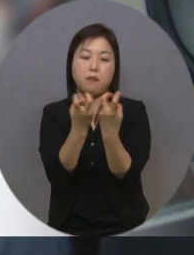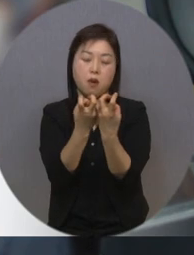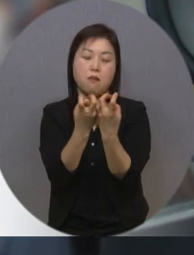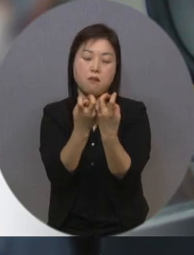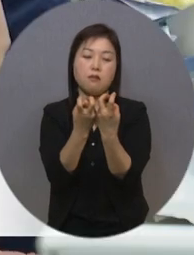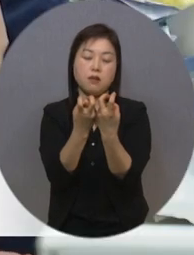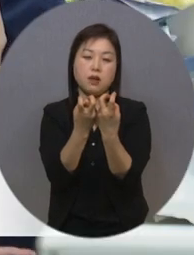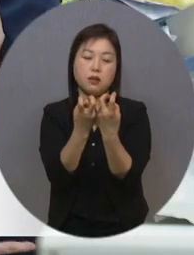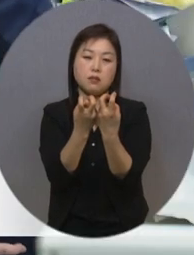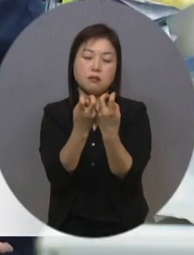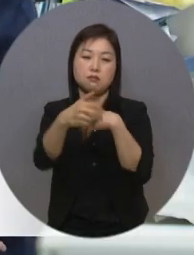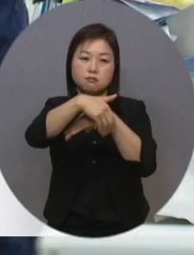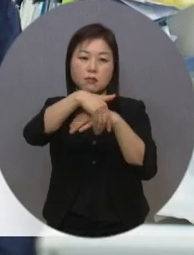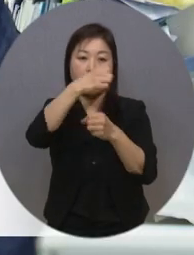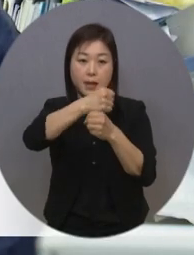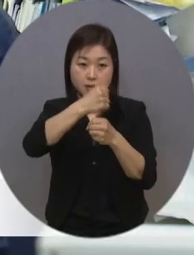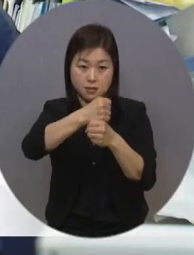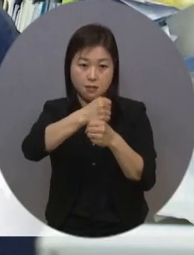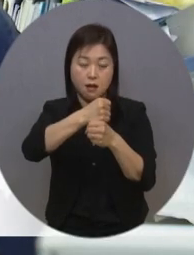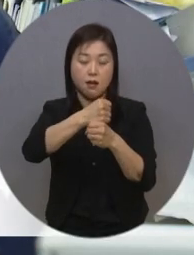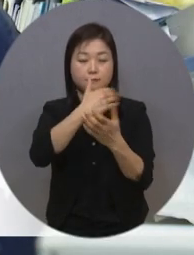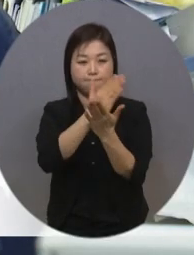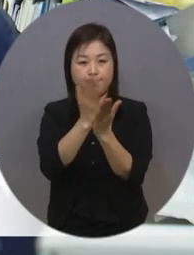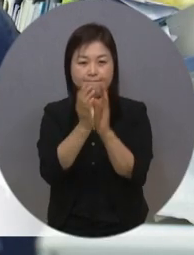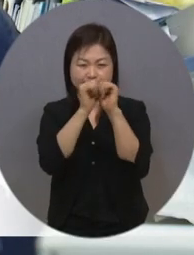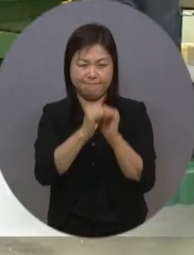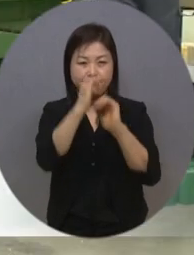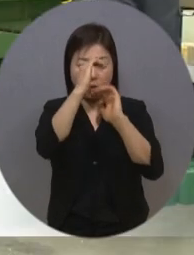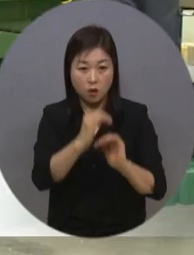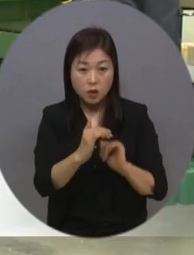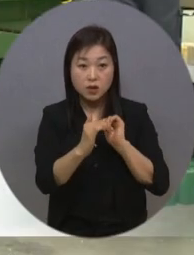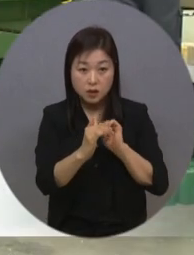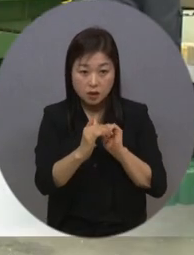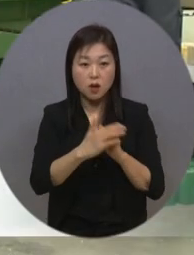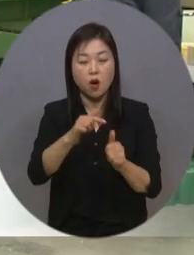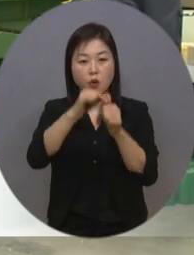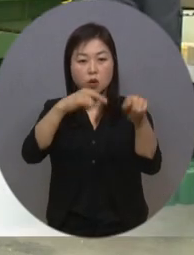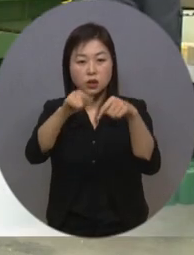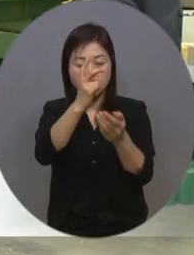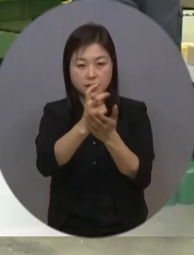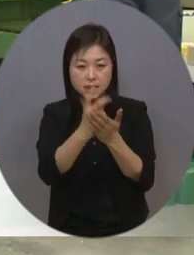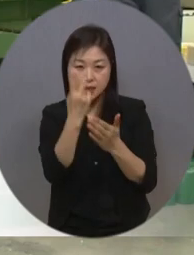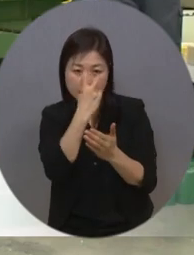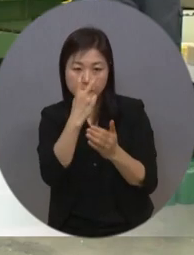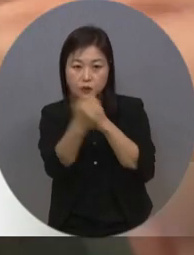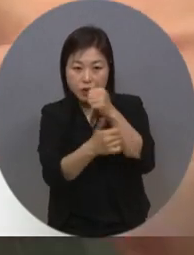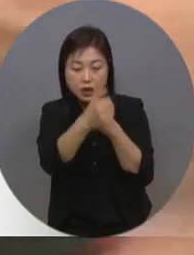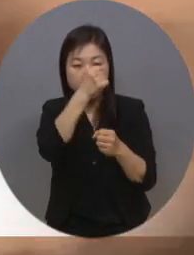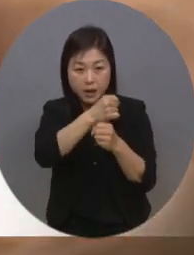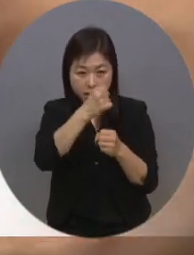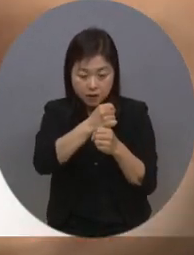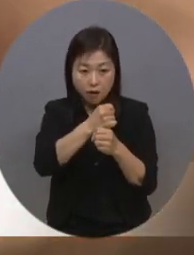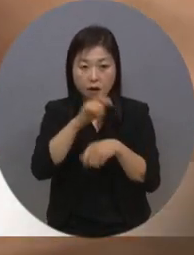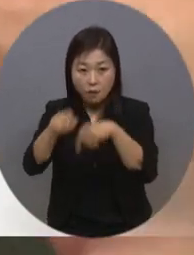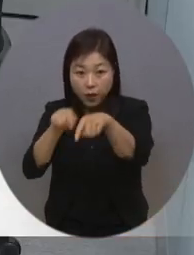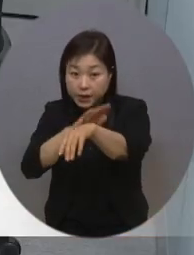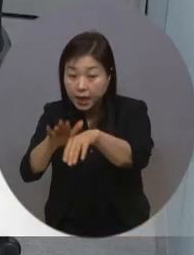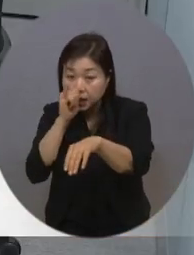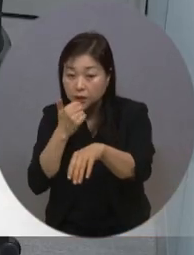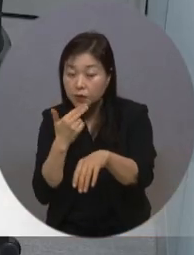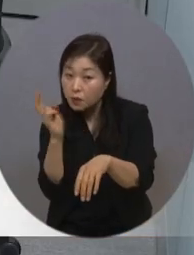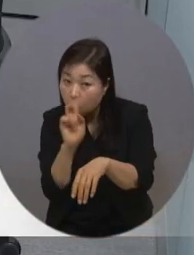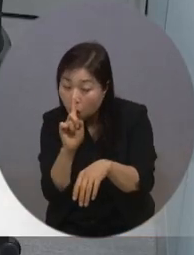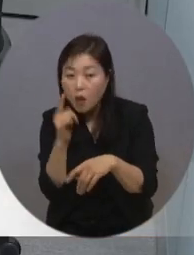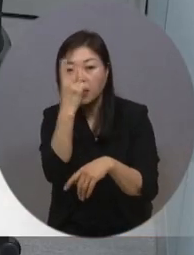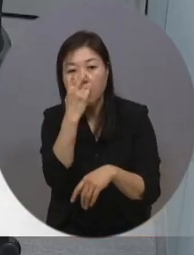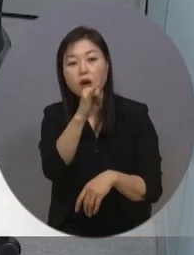과제별로 세부 이행 계획을 마련해 고용정책심의회를 통해 주기적으로 이행 상황을 점검해 나가기로 했으며 수정